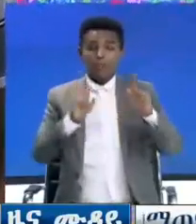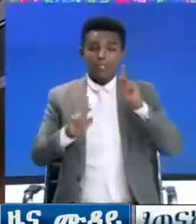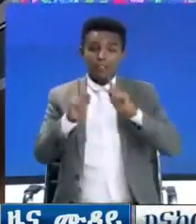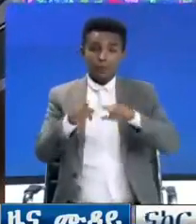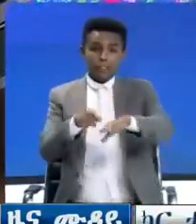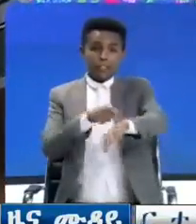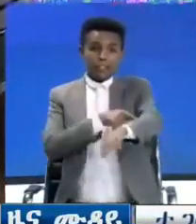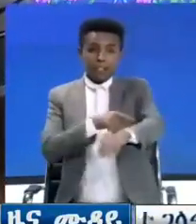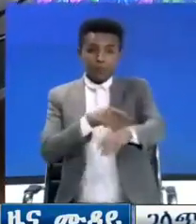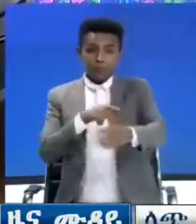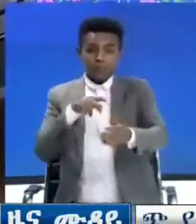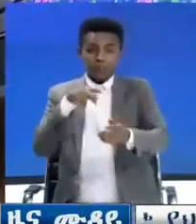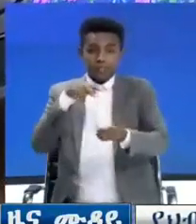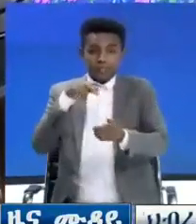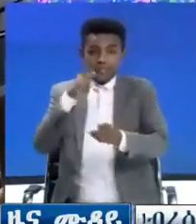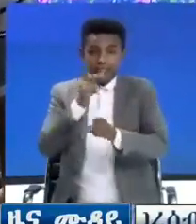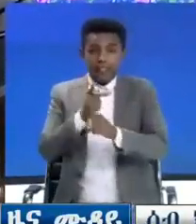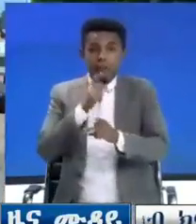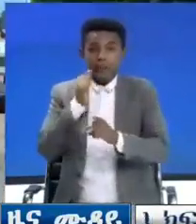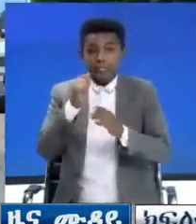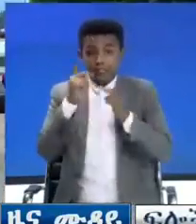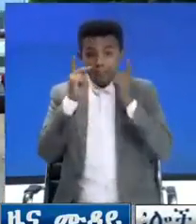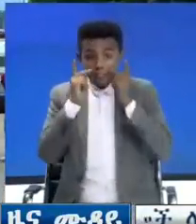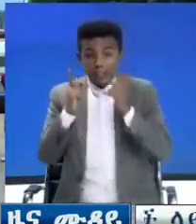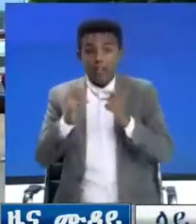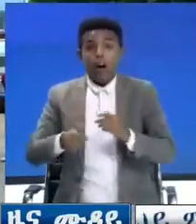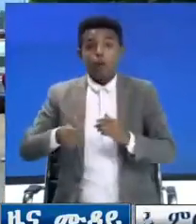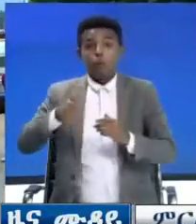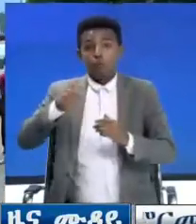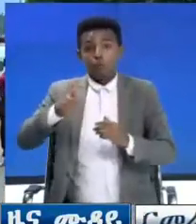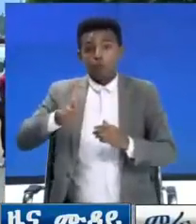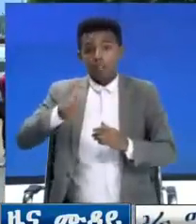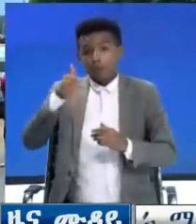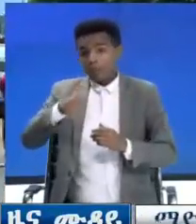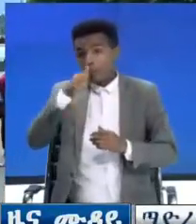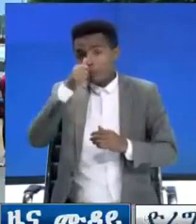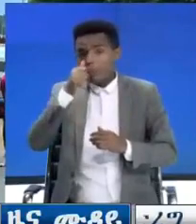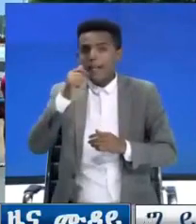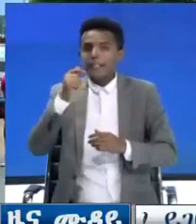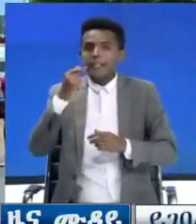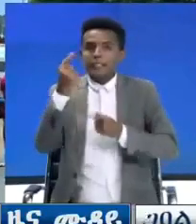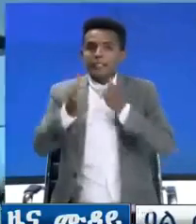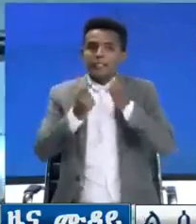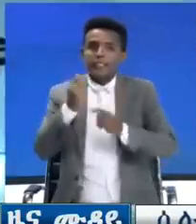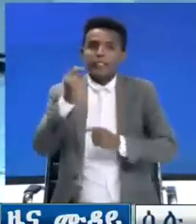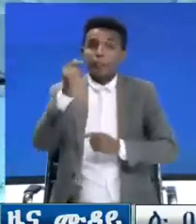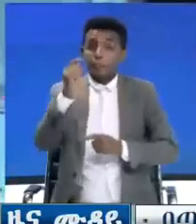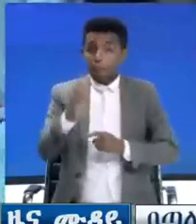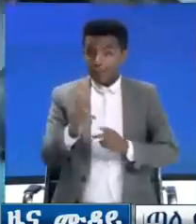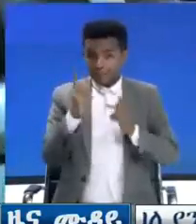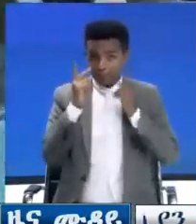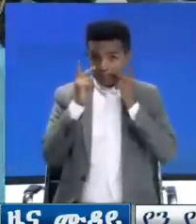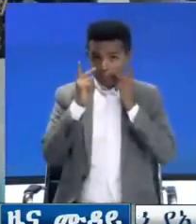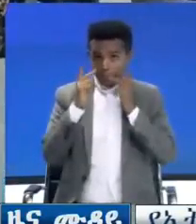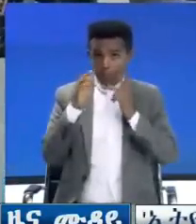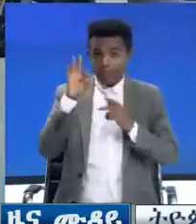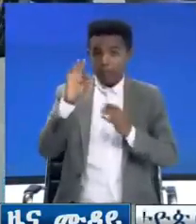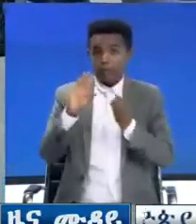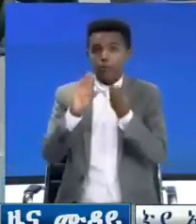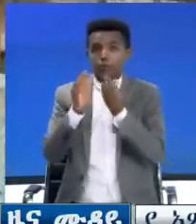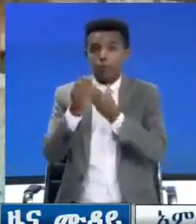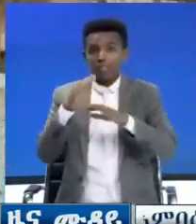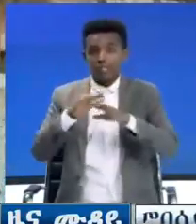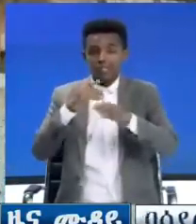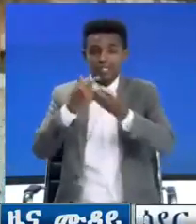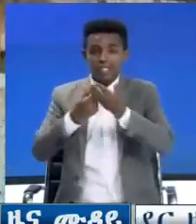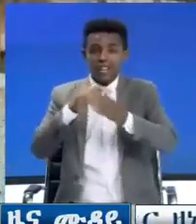ርቀቱን ሳይጠብቅ ተመልክተናል። አሁን ደግሞ እዚህ ዋናው የኢትዮጵያ ንግድ ባንክ የሚገኝበት አካባቢ ነው ያለነው። እዚህ ደግሞ አብዛኛው የአገልግሎት